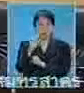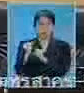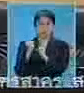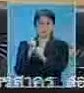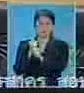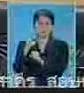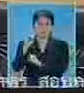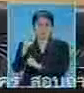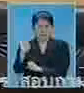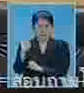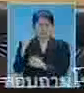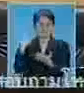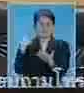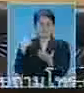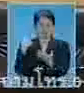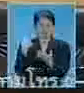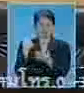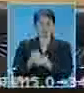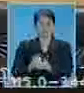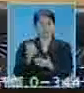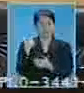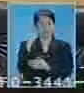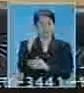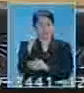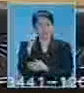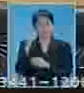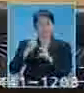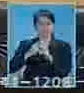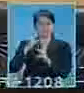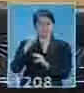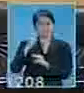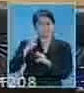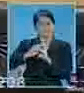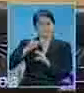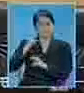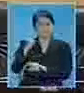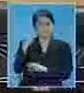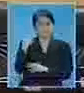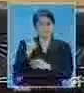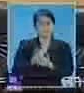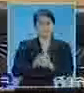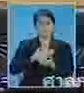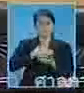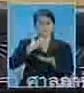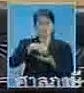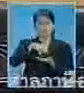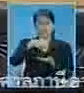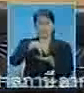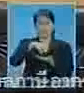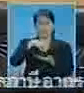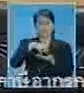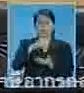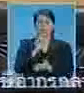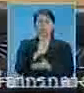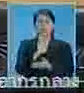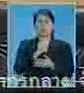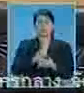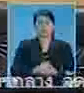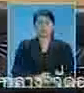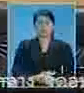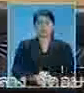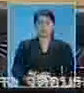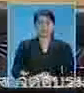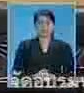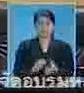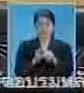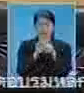พอมีข้อครหาเป็นข่าวอื้อฉาวมากมายนะครับผมคงไม่มาอภิปรายในที่นี้